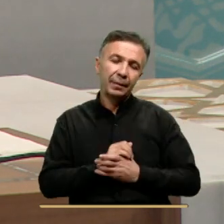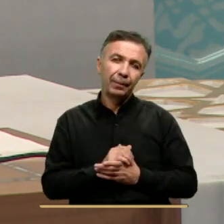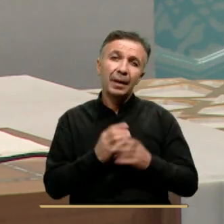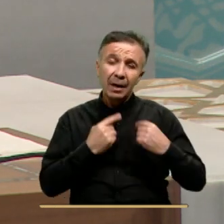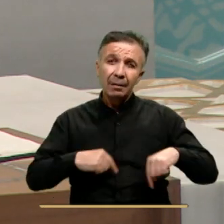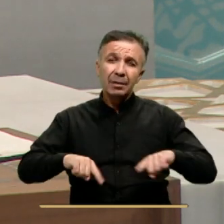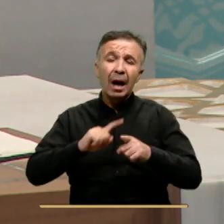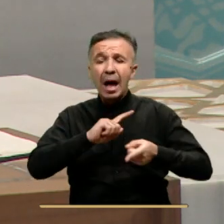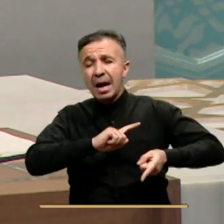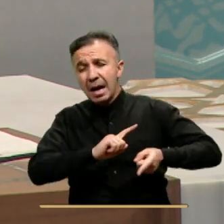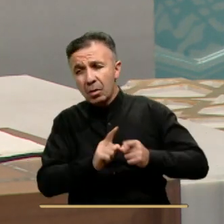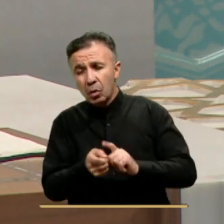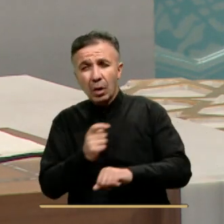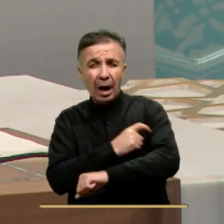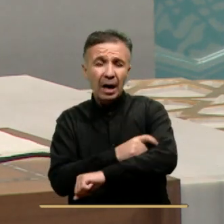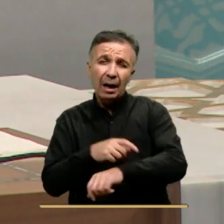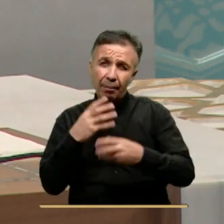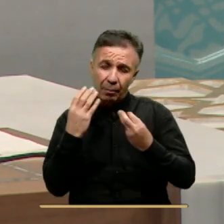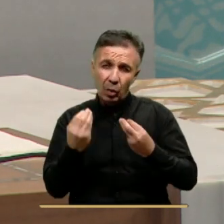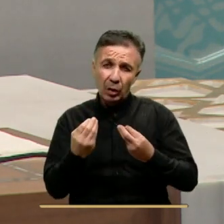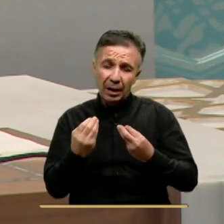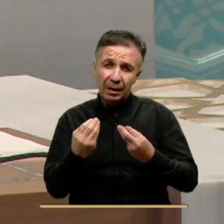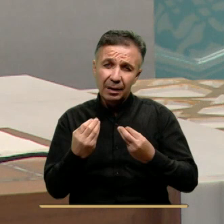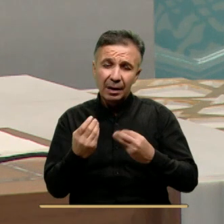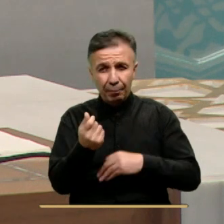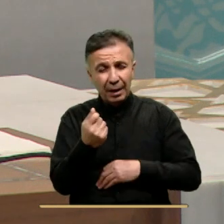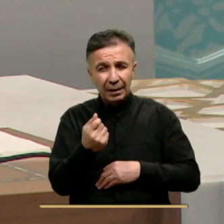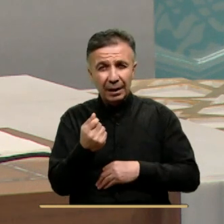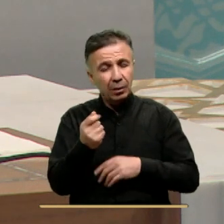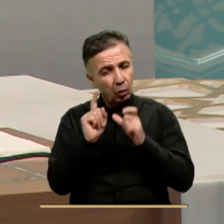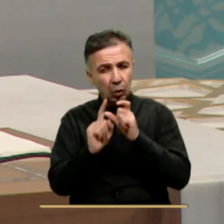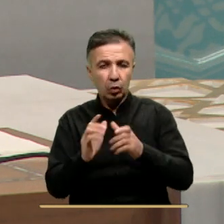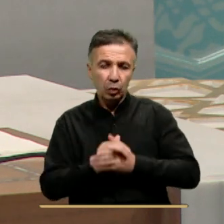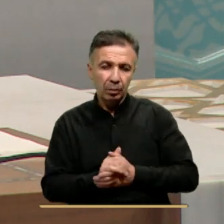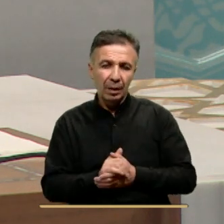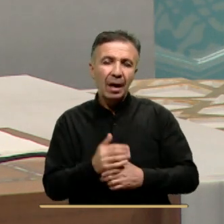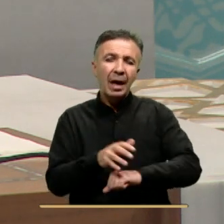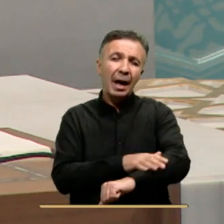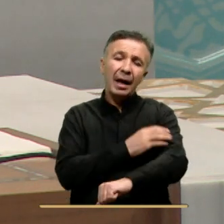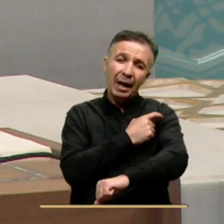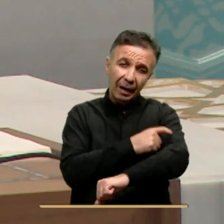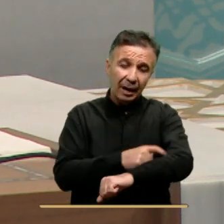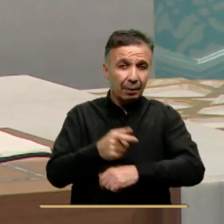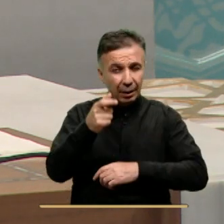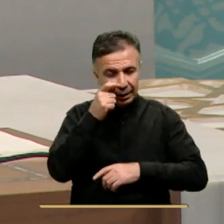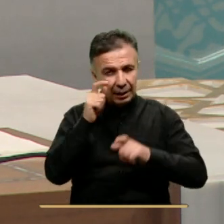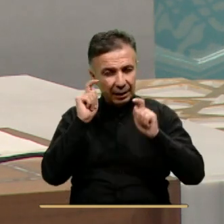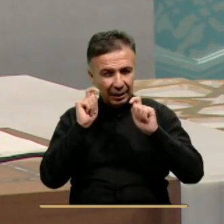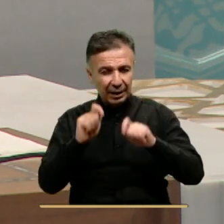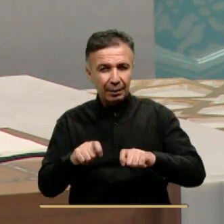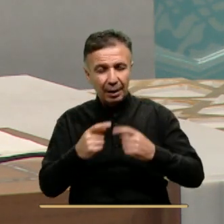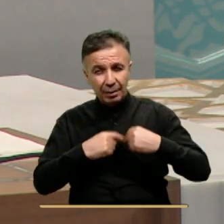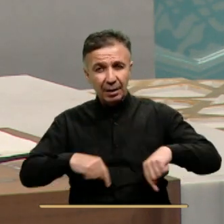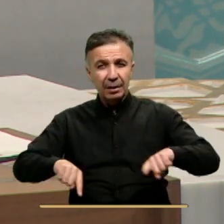bizleri her türlü haram kazançtan muhafaza eylesin helal haram sınırlarını hakkıyla muhafaza edebilmeyi